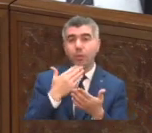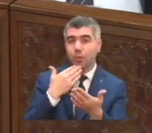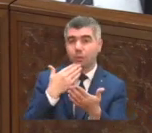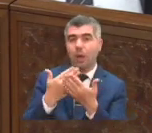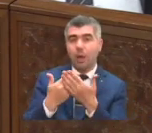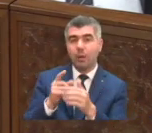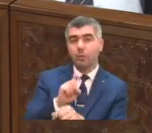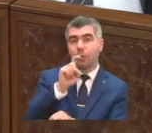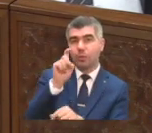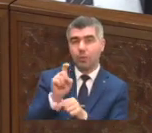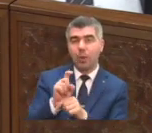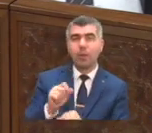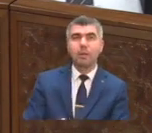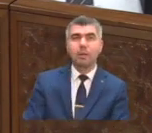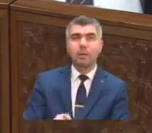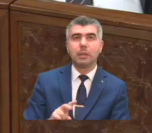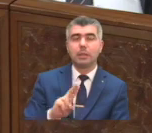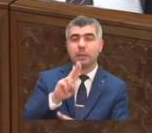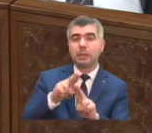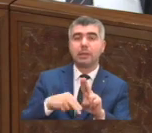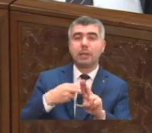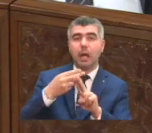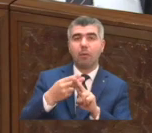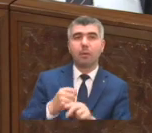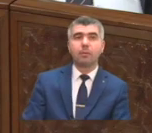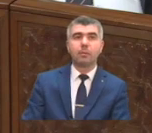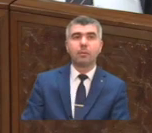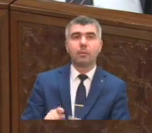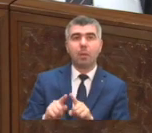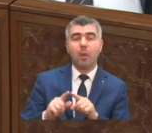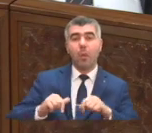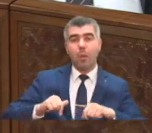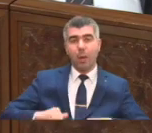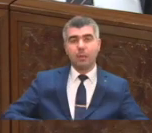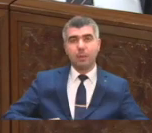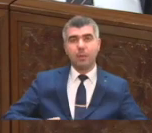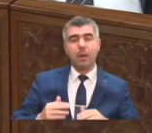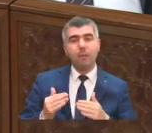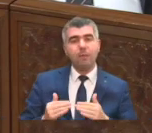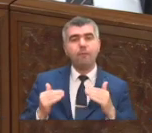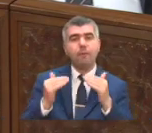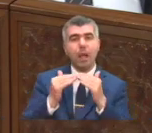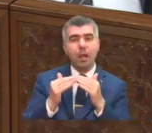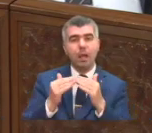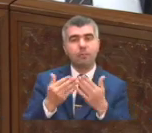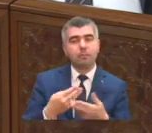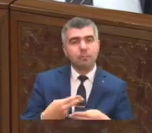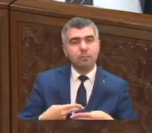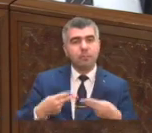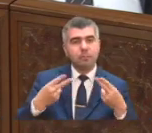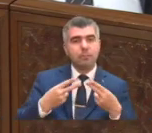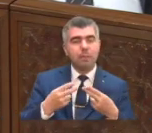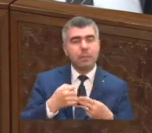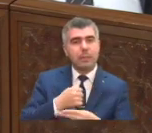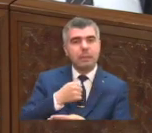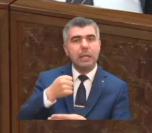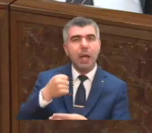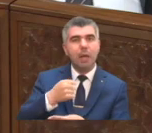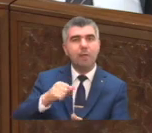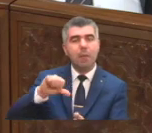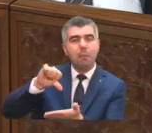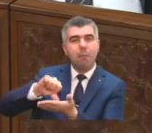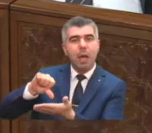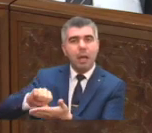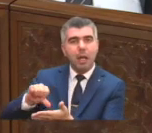السؤال، أننا أجبنا عليه بحيث أنا وزميلي السيد الوزير اتفقنا وعلنا عليها في الصحافة أننا غادي نخلقوا مراكز